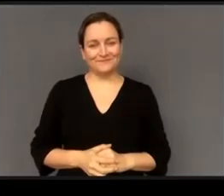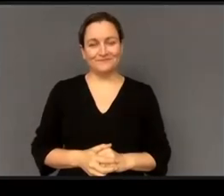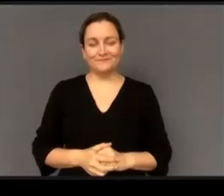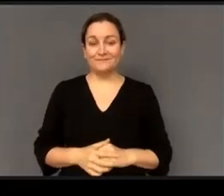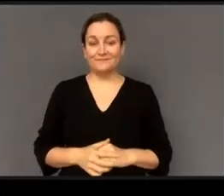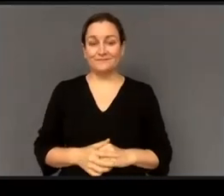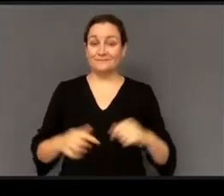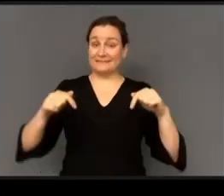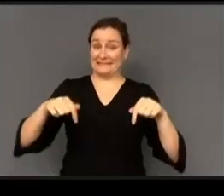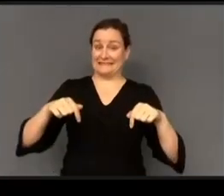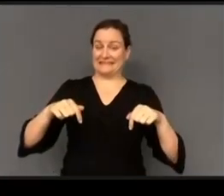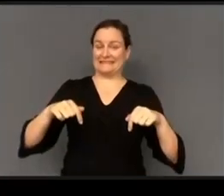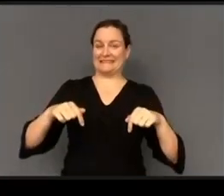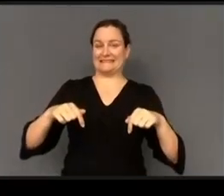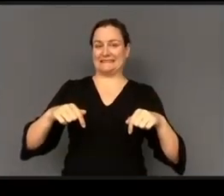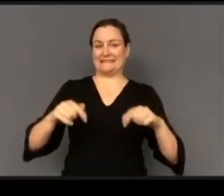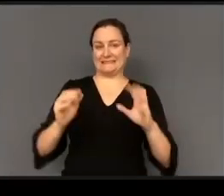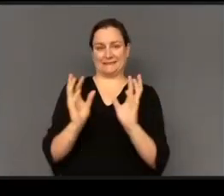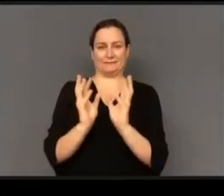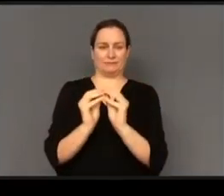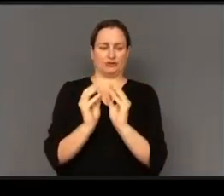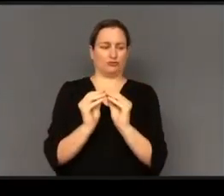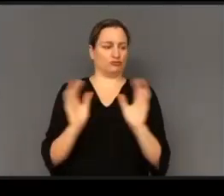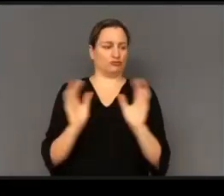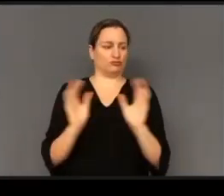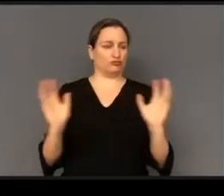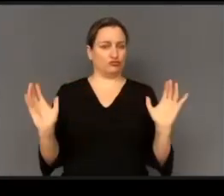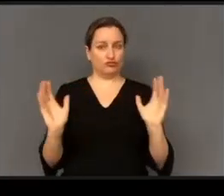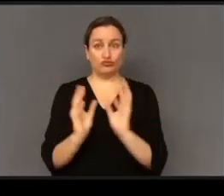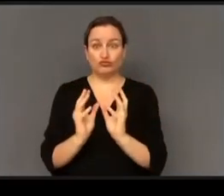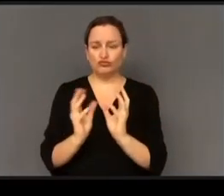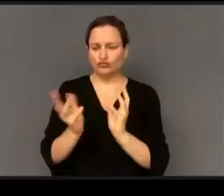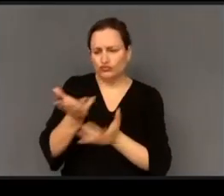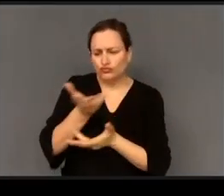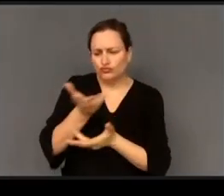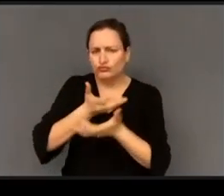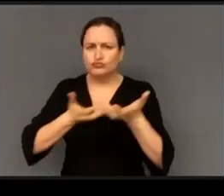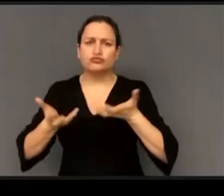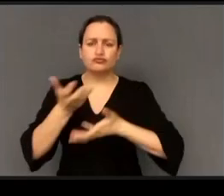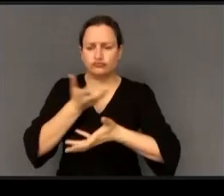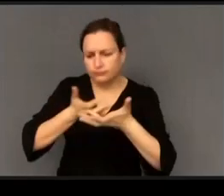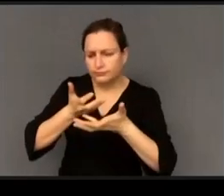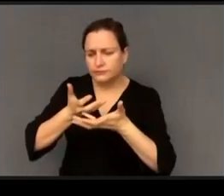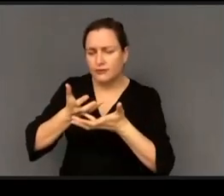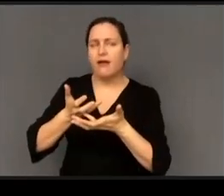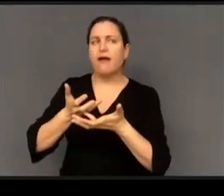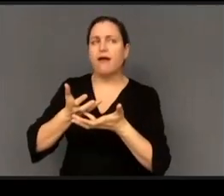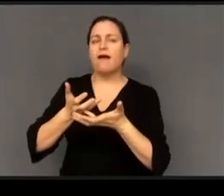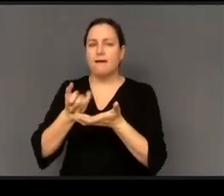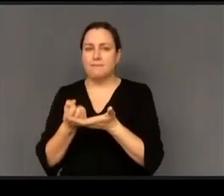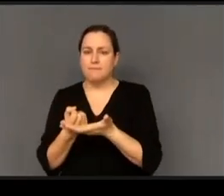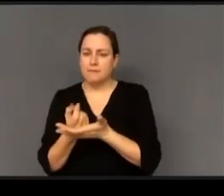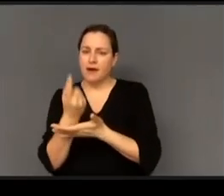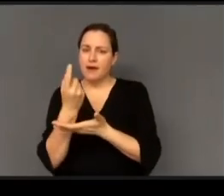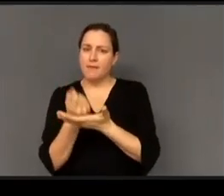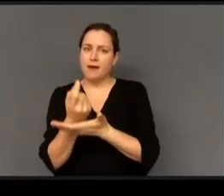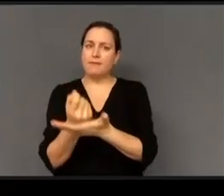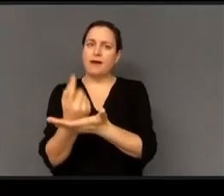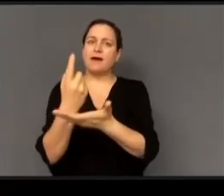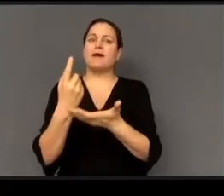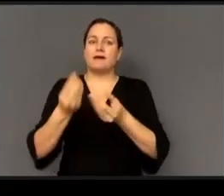ان تجد في اجتماعنا هذا في كيوتو المغزى المتوخى من